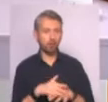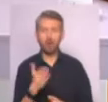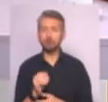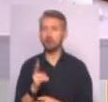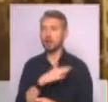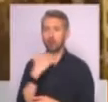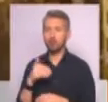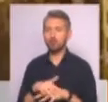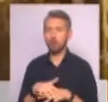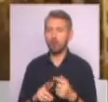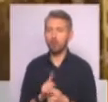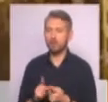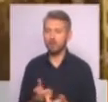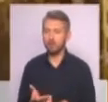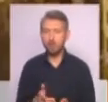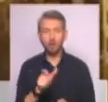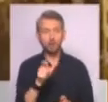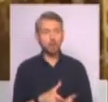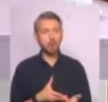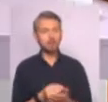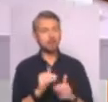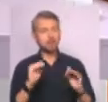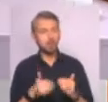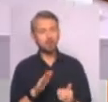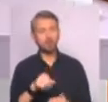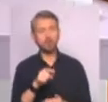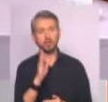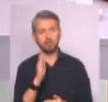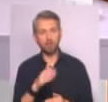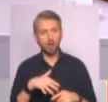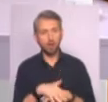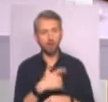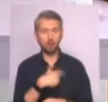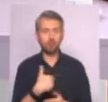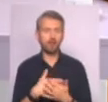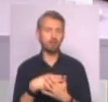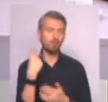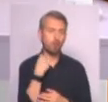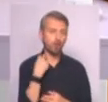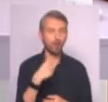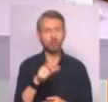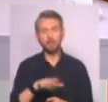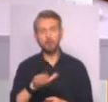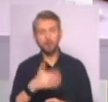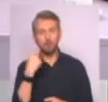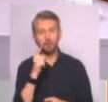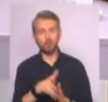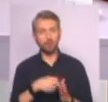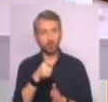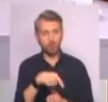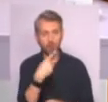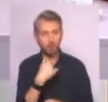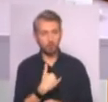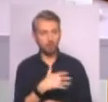хоче перераховувати? Людина платить менше, потім вони рахують собі наш борг. Людина потім, коли вони подають, каже, що в мене